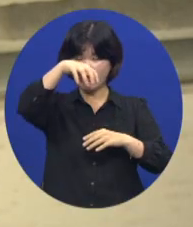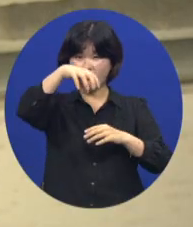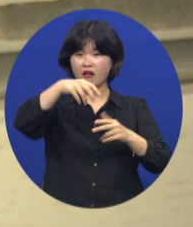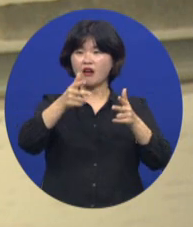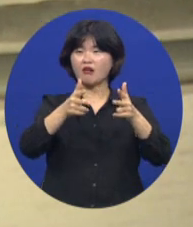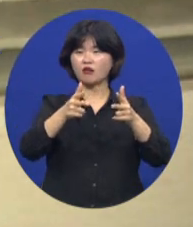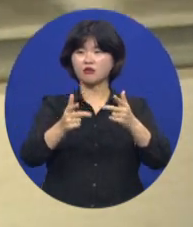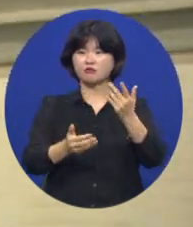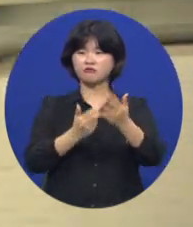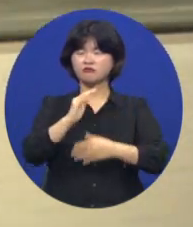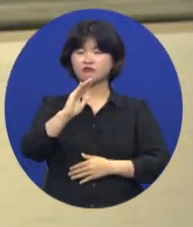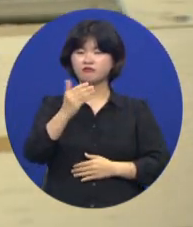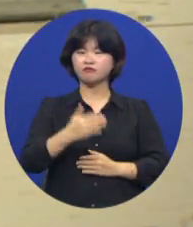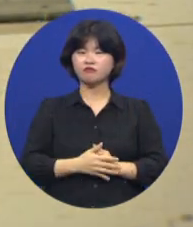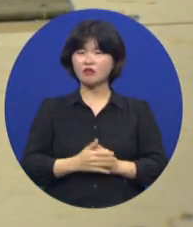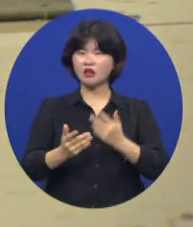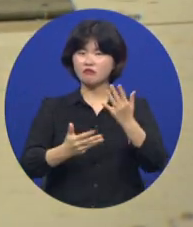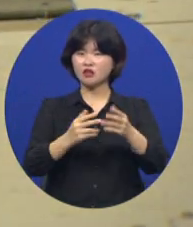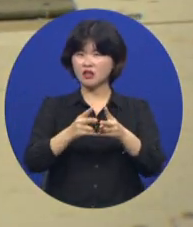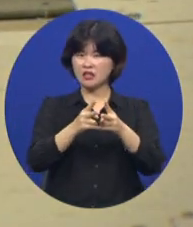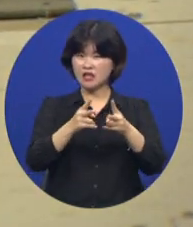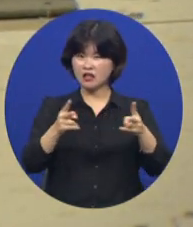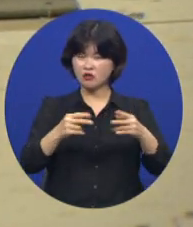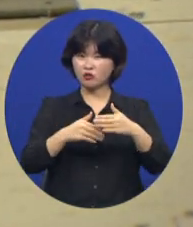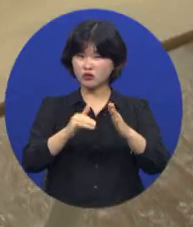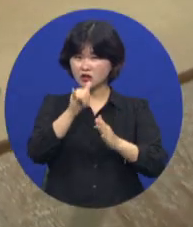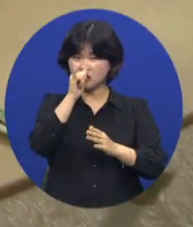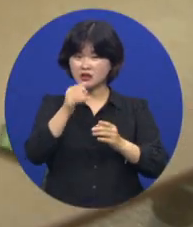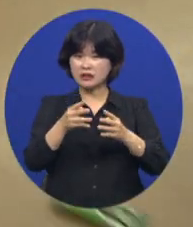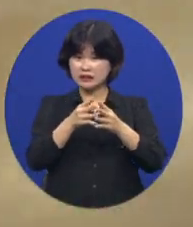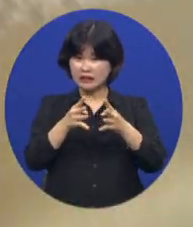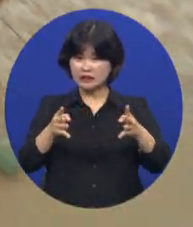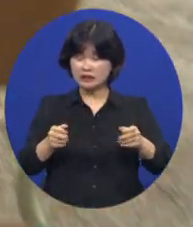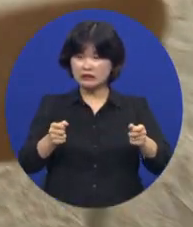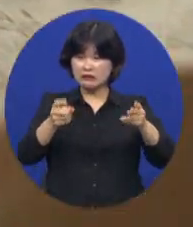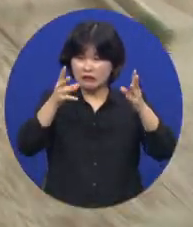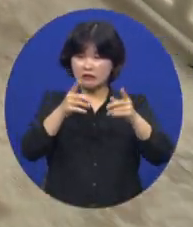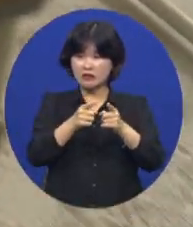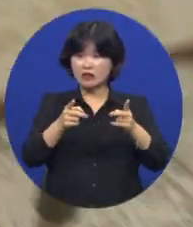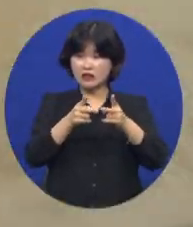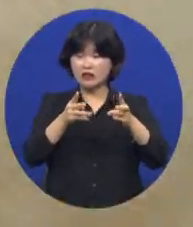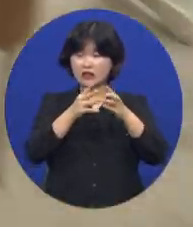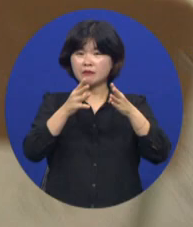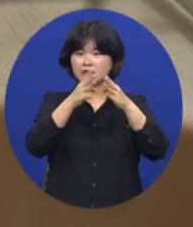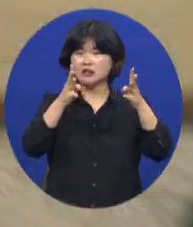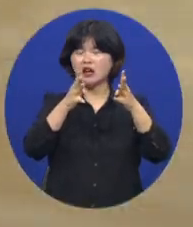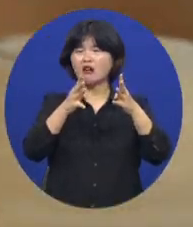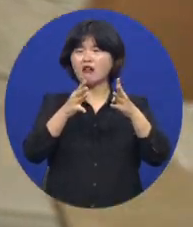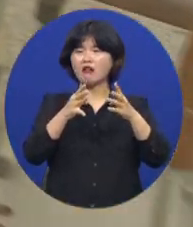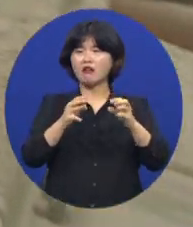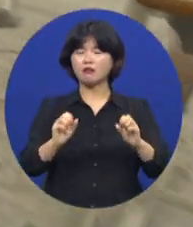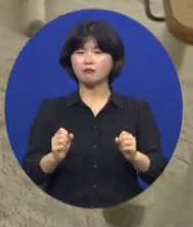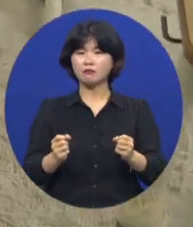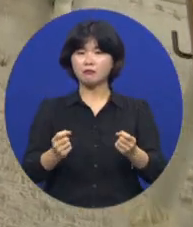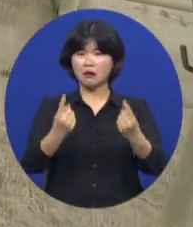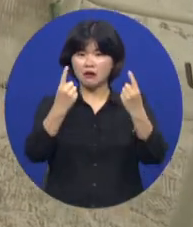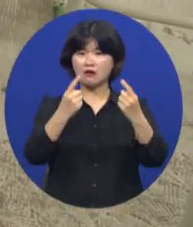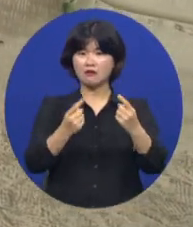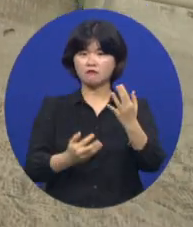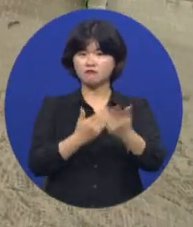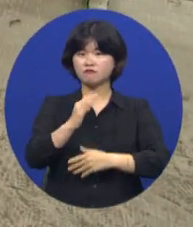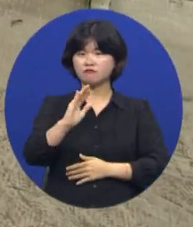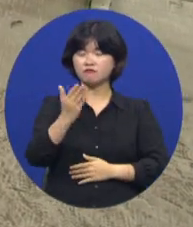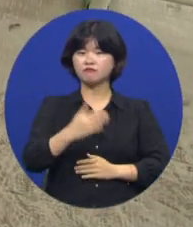에어컨에서 불이 났습니다. 불은 2학년 교실이 있는 4층 건물 1, 2, 3층 교실 3곳에서 거의 동시에